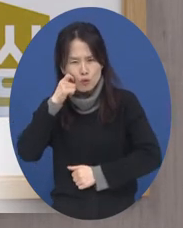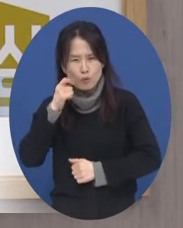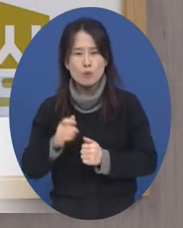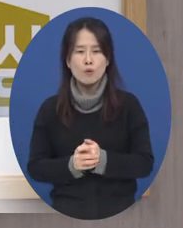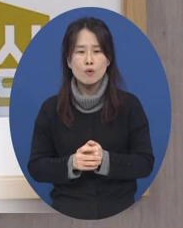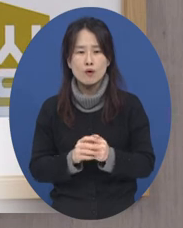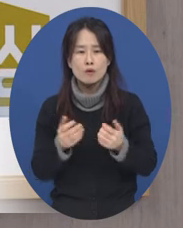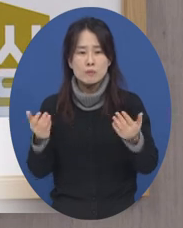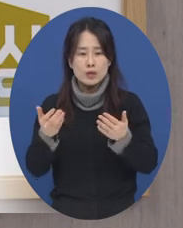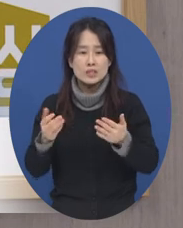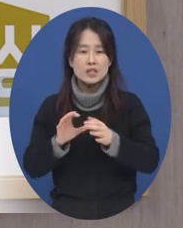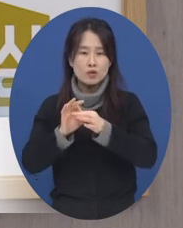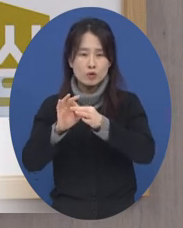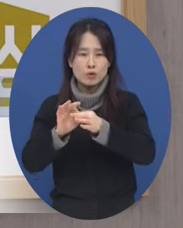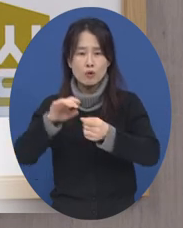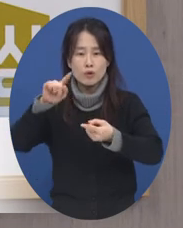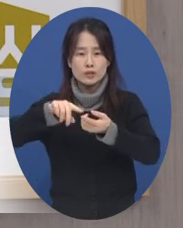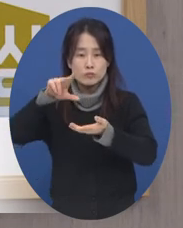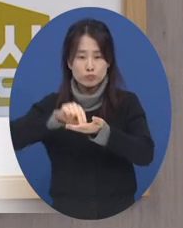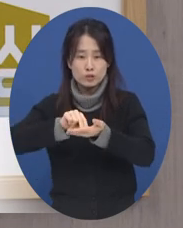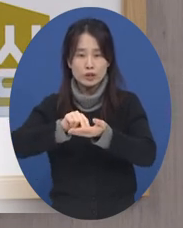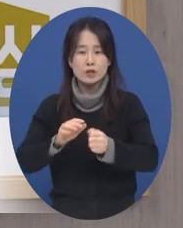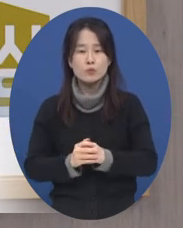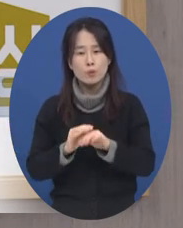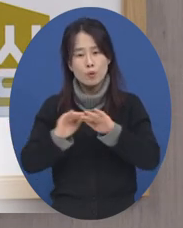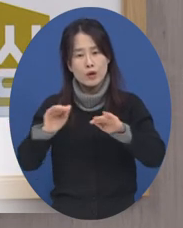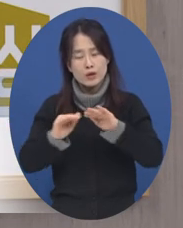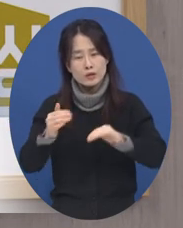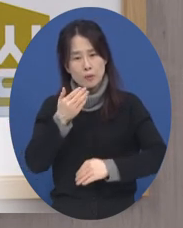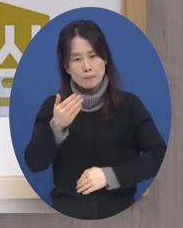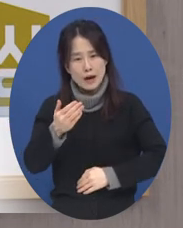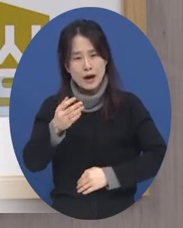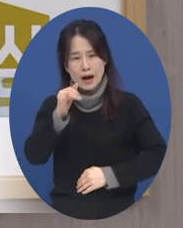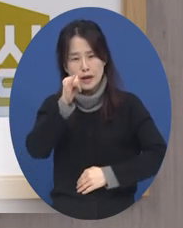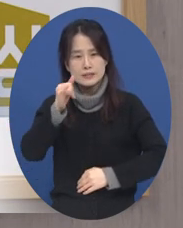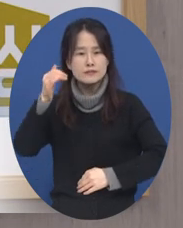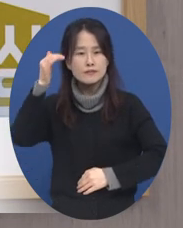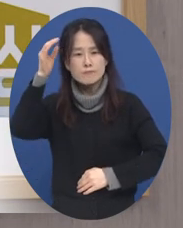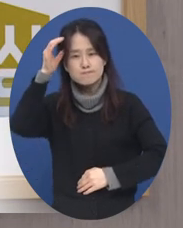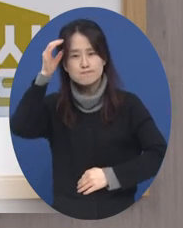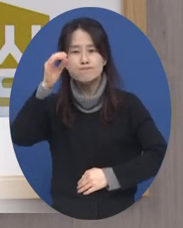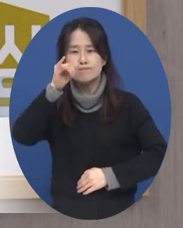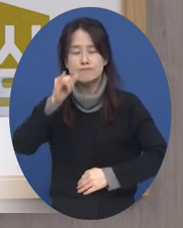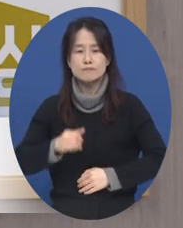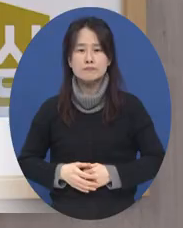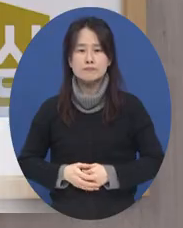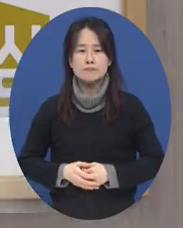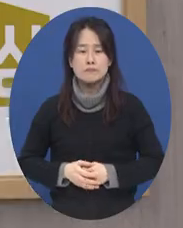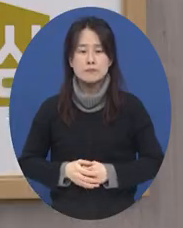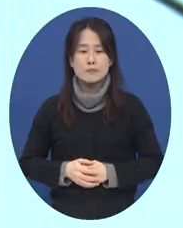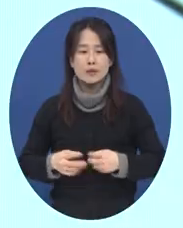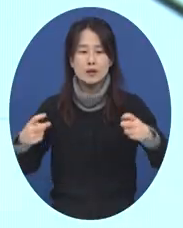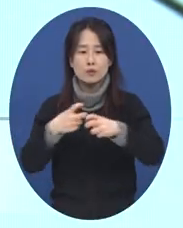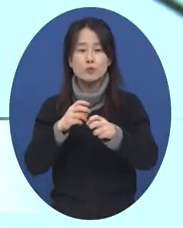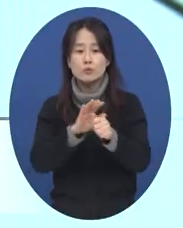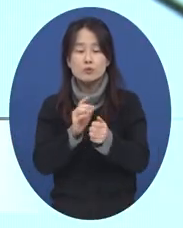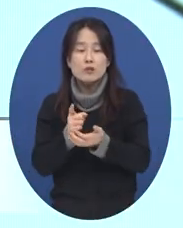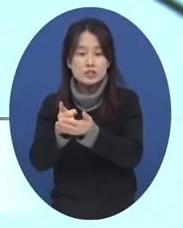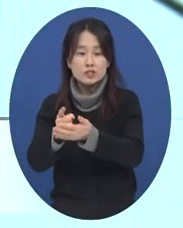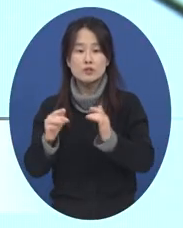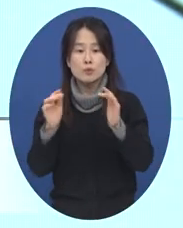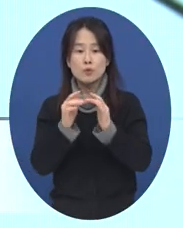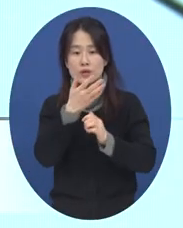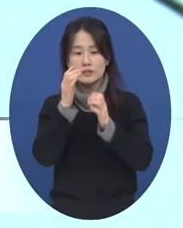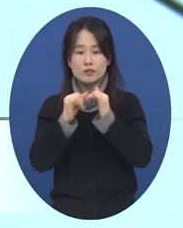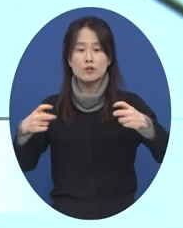구인난, 그런 일자리 미스매치 관련된 문제도 일정 부분 해소될 수 있을 것으로 저희가 기대하고 있습니다. 교통비